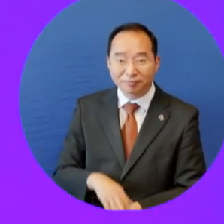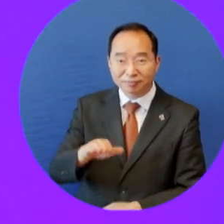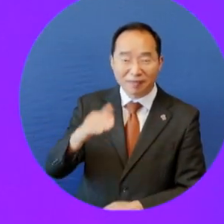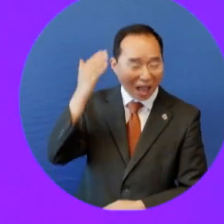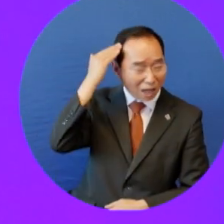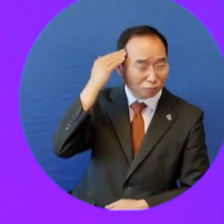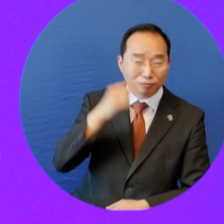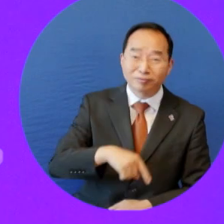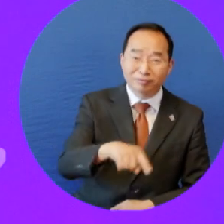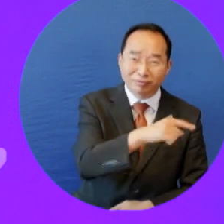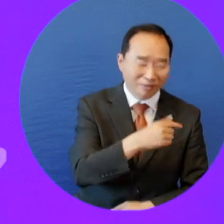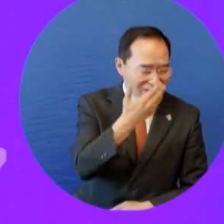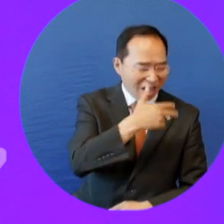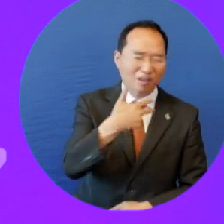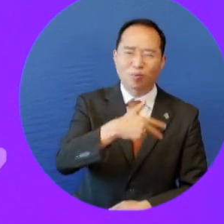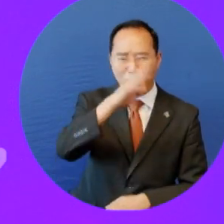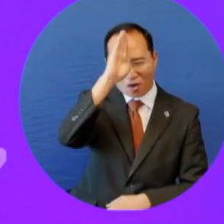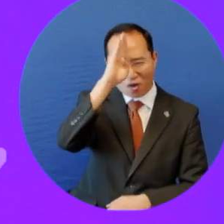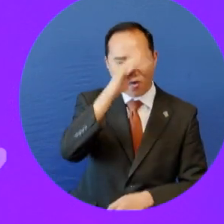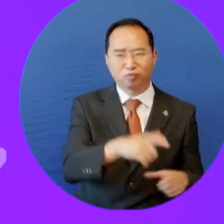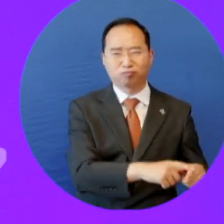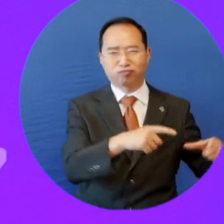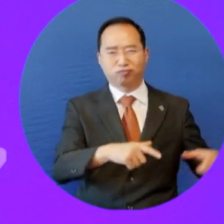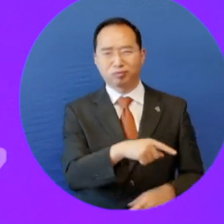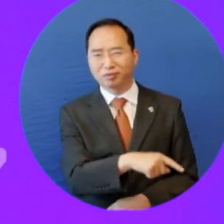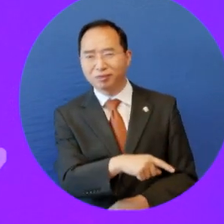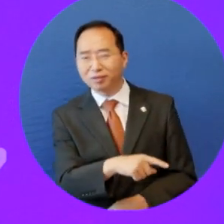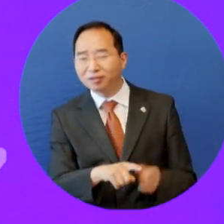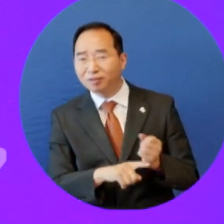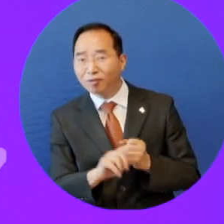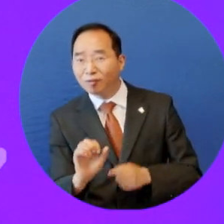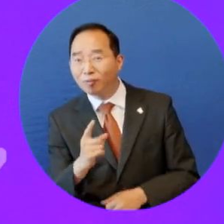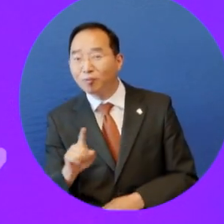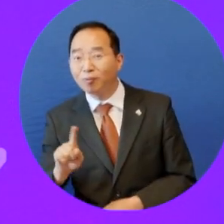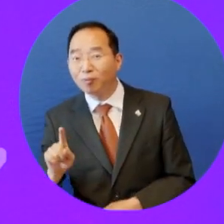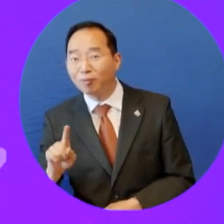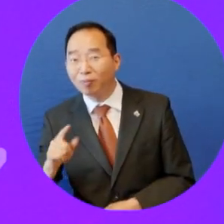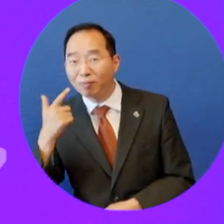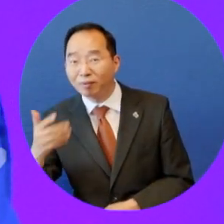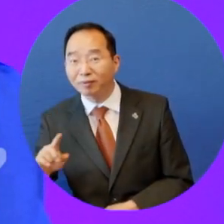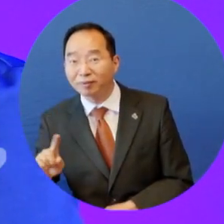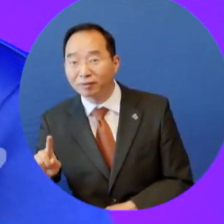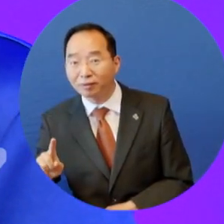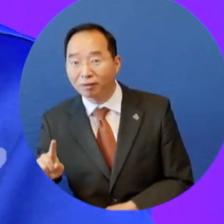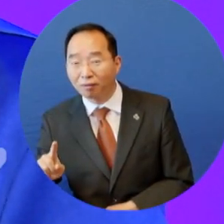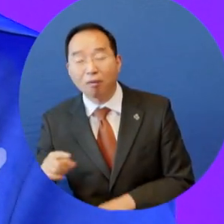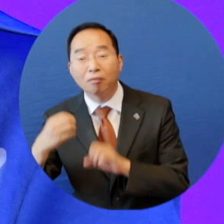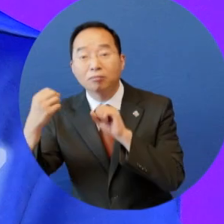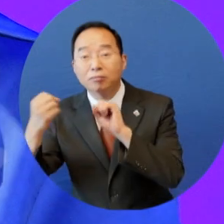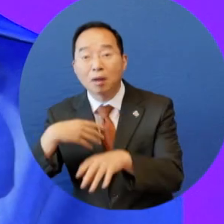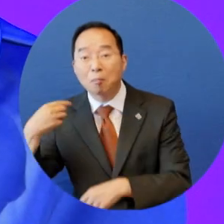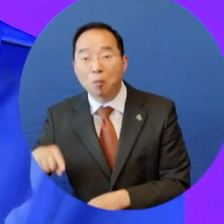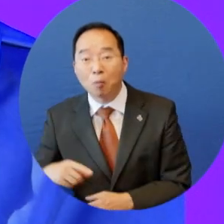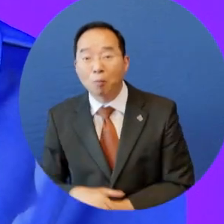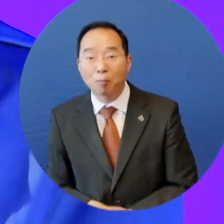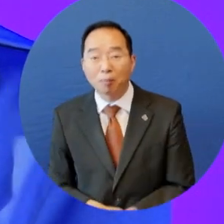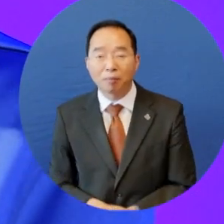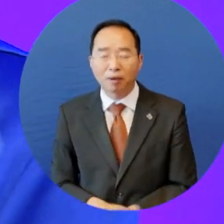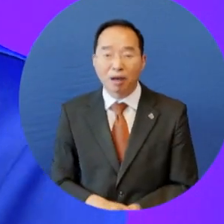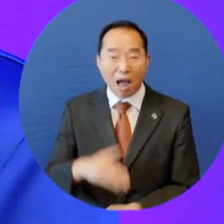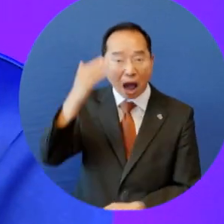던졌습니다. 한국에서 최근에 당뇨가 굉장히 많이 늘어나고 있는데 그 이유가 뭐라고 생각하십니까? 이분은 아주